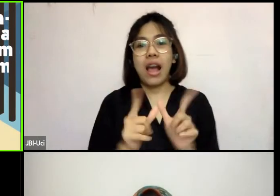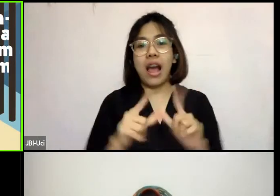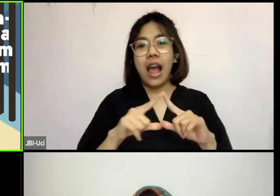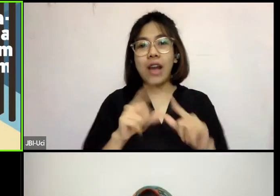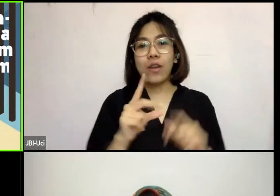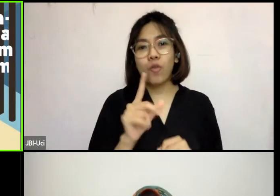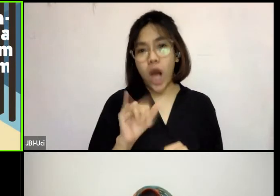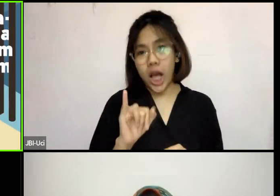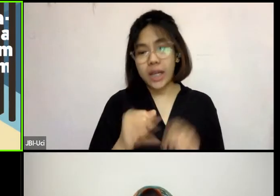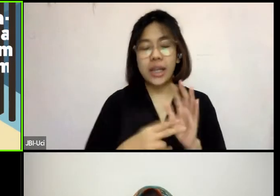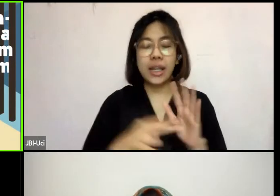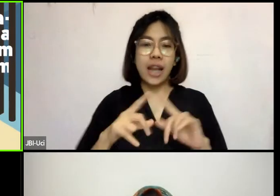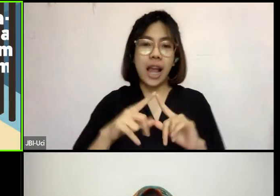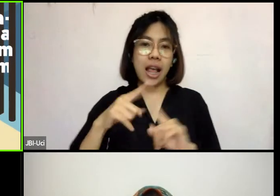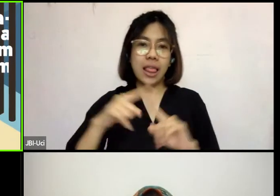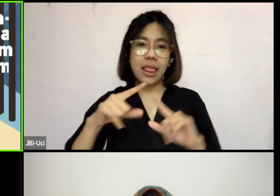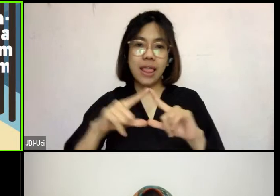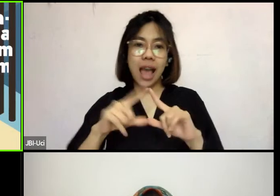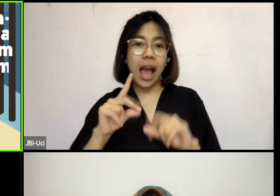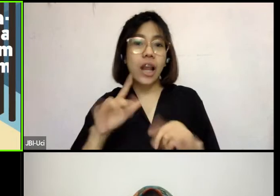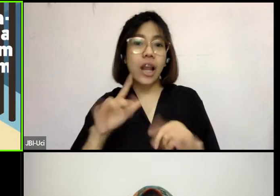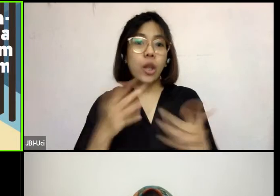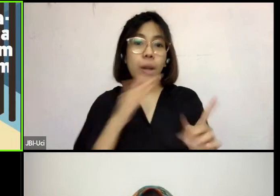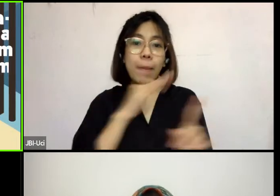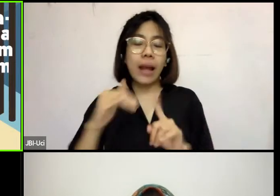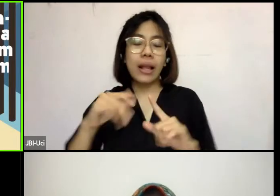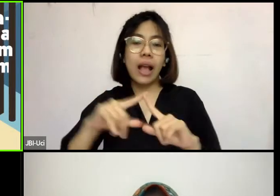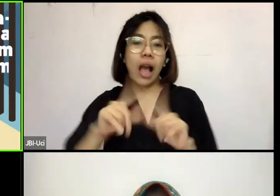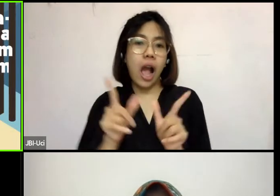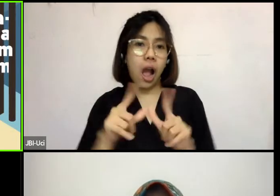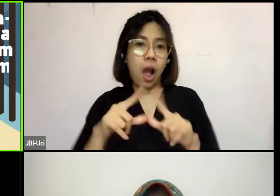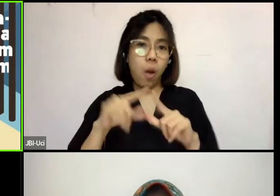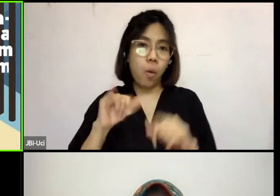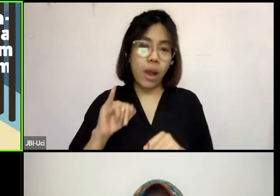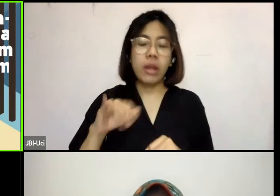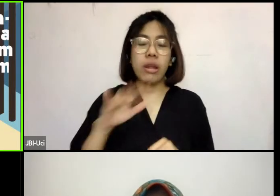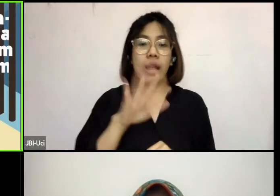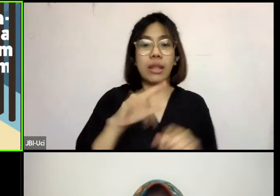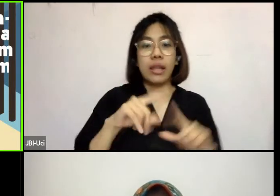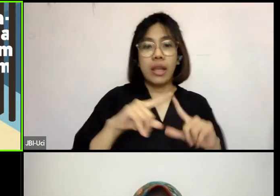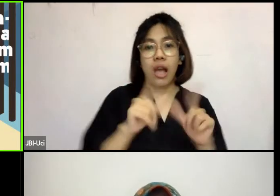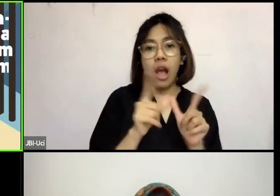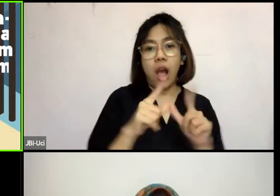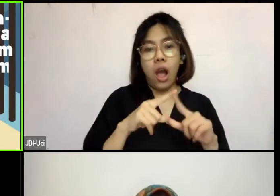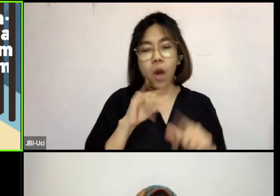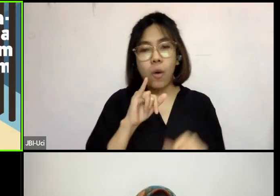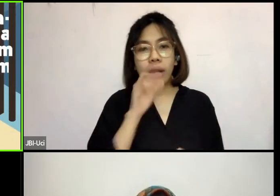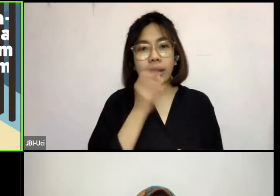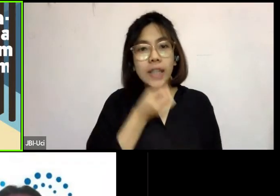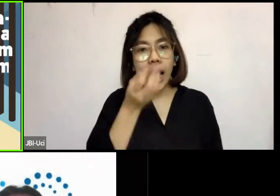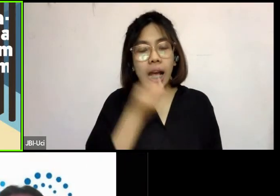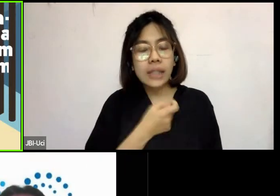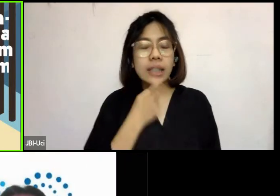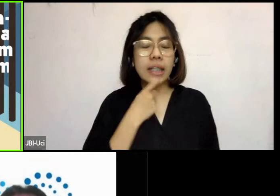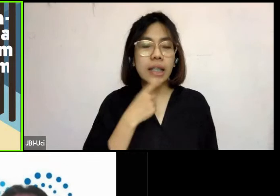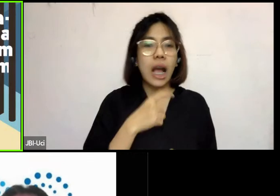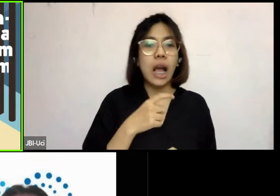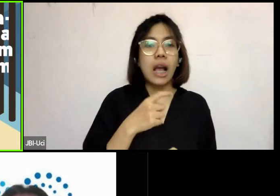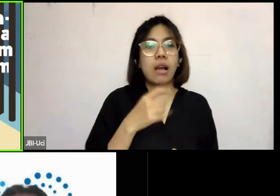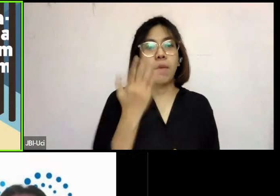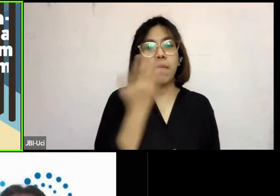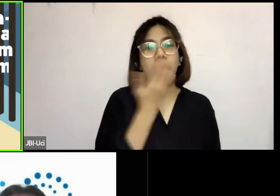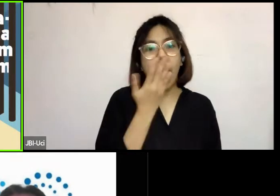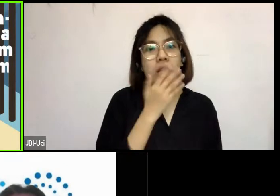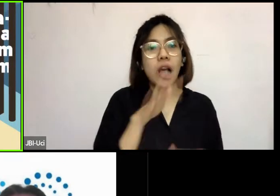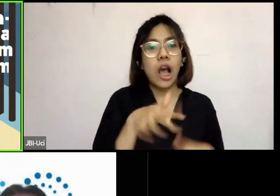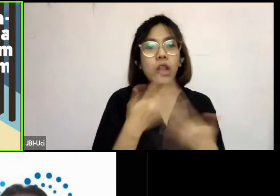ashaway nanti akan memaparkan temuan temuan mengenai kaitan antara bahasa khususnya soal tafsir atas